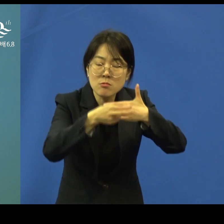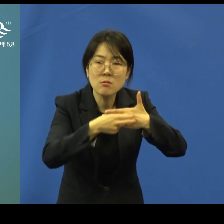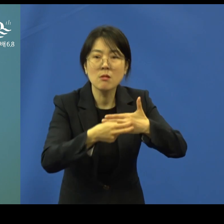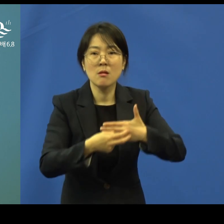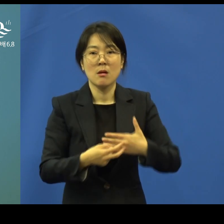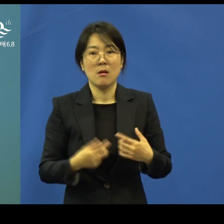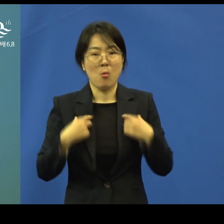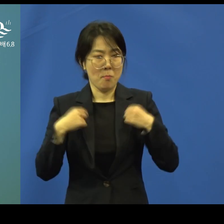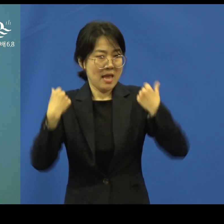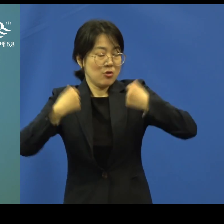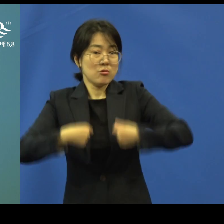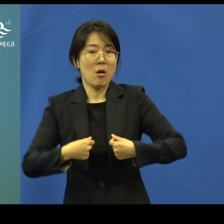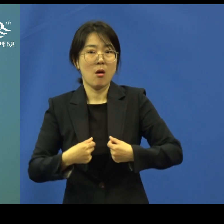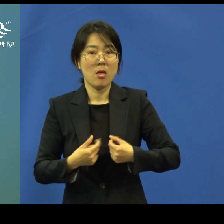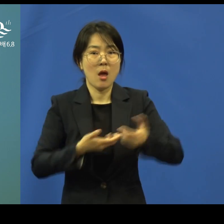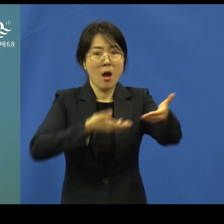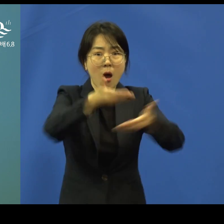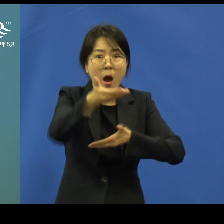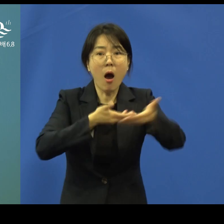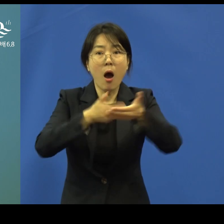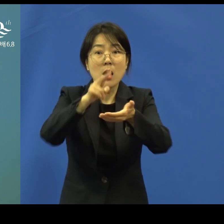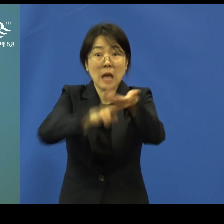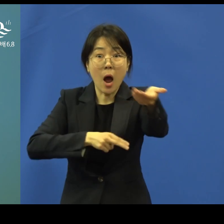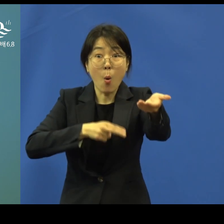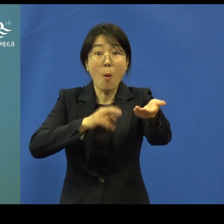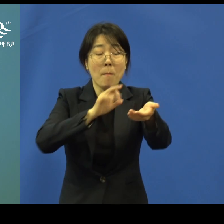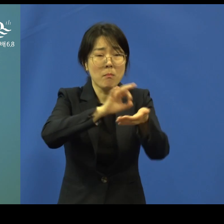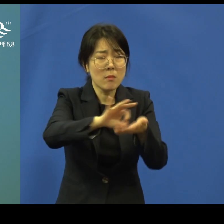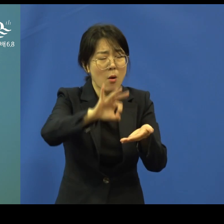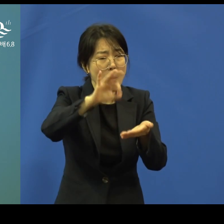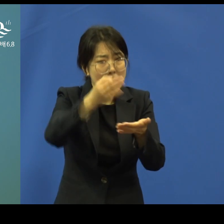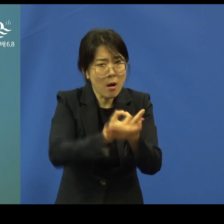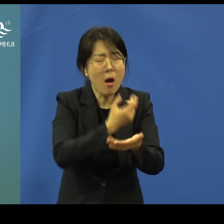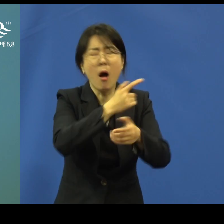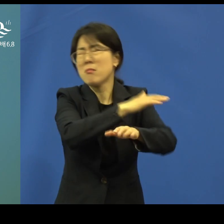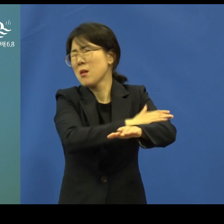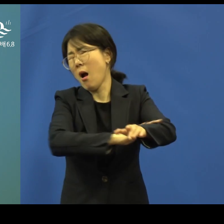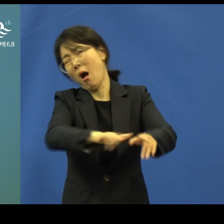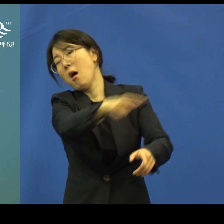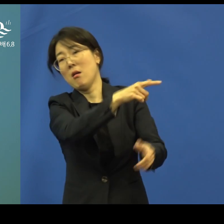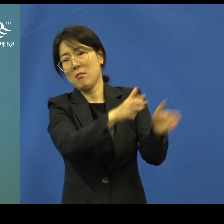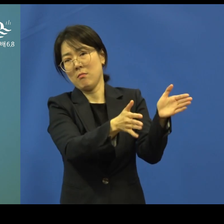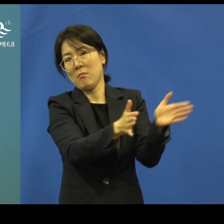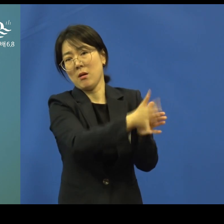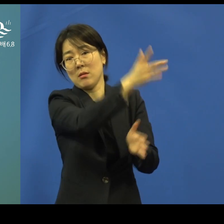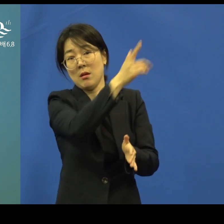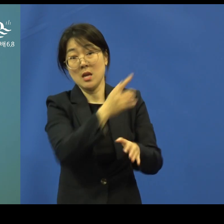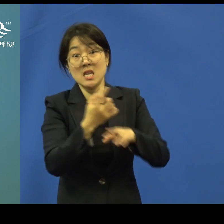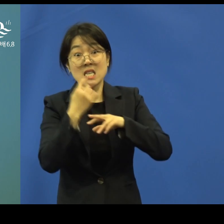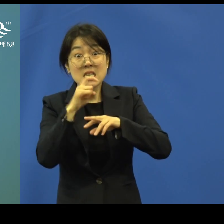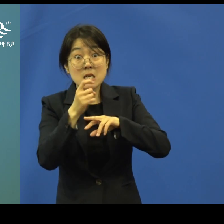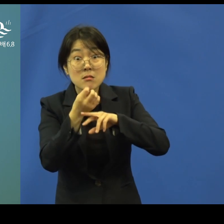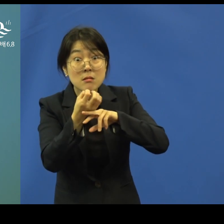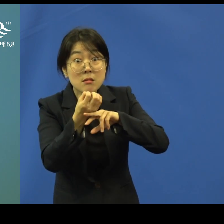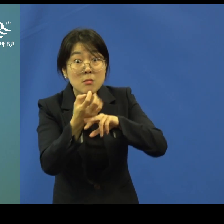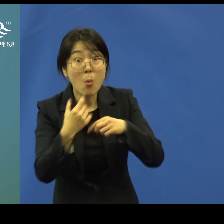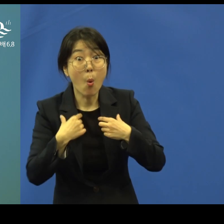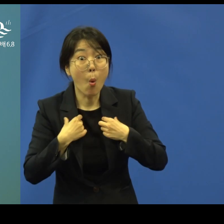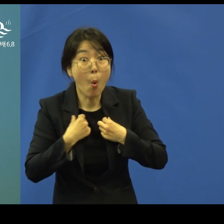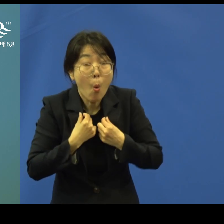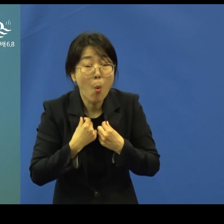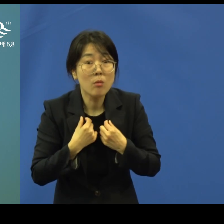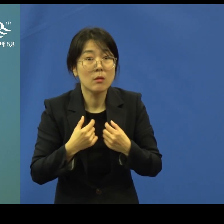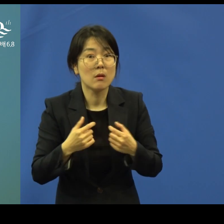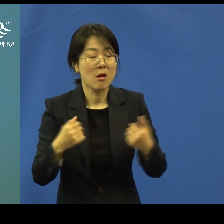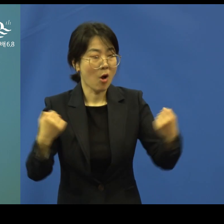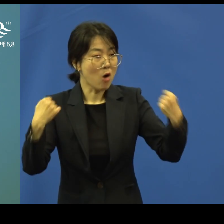중심지요. 상업과 무역의 그런 중심 역할을 했고요. 금, 옷, 건강,